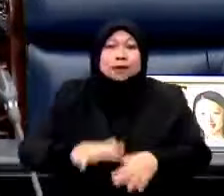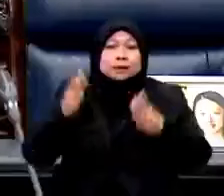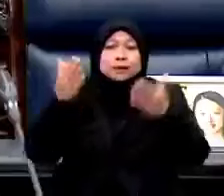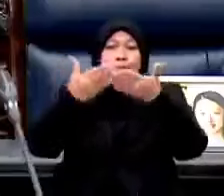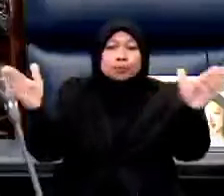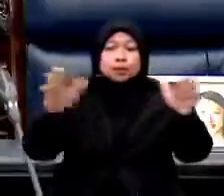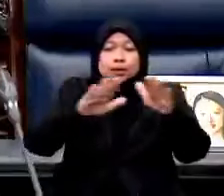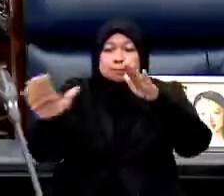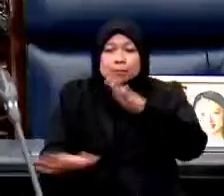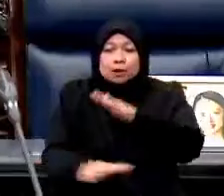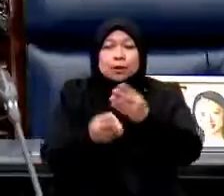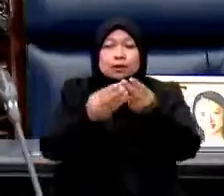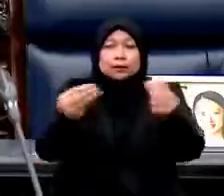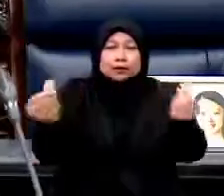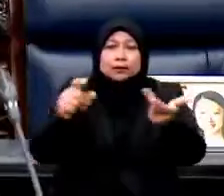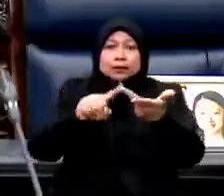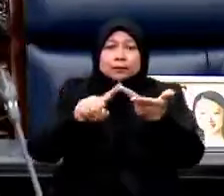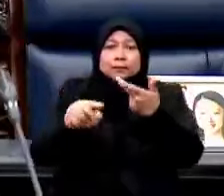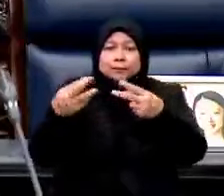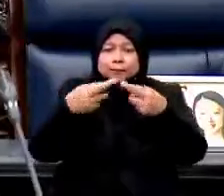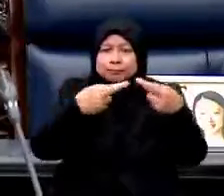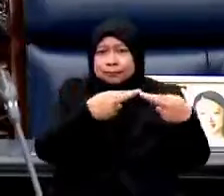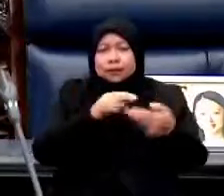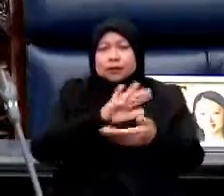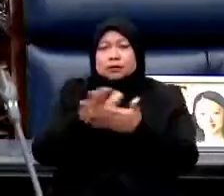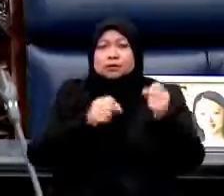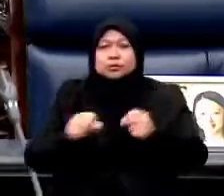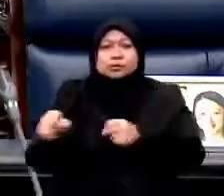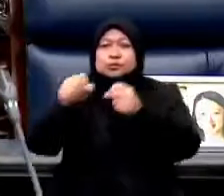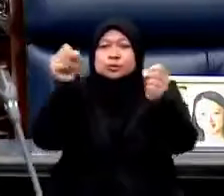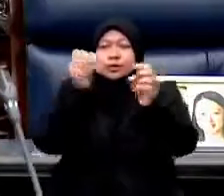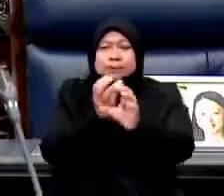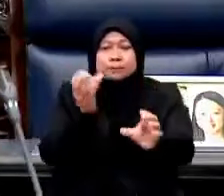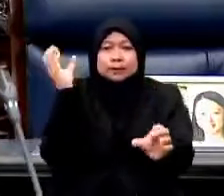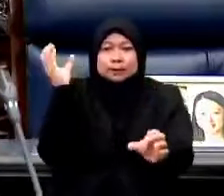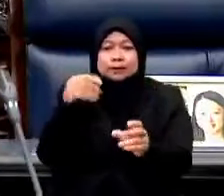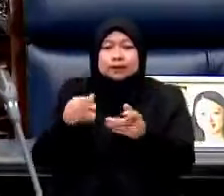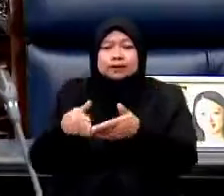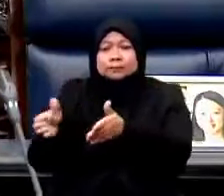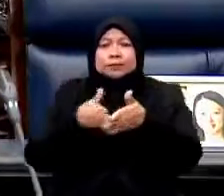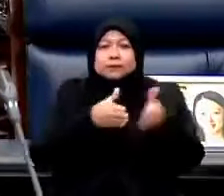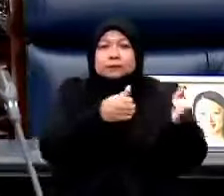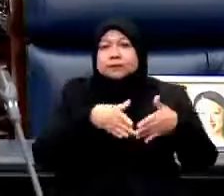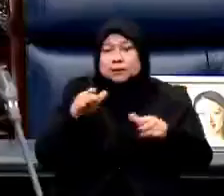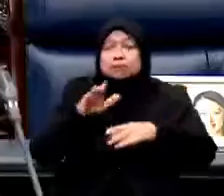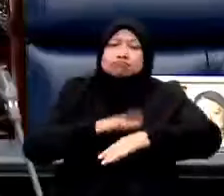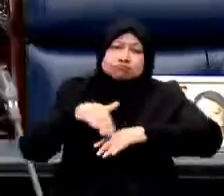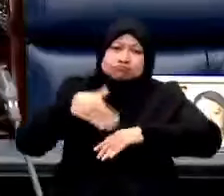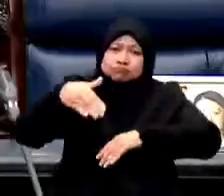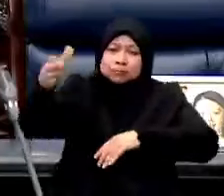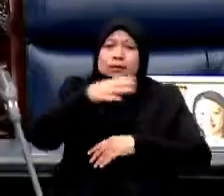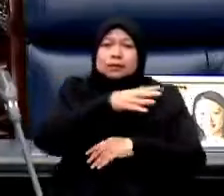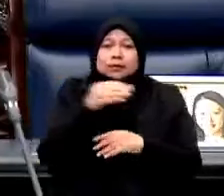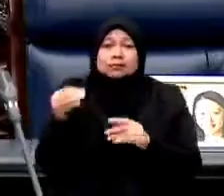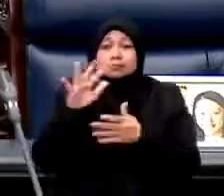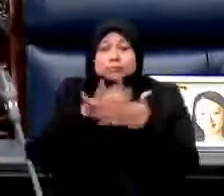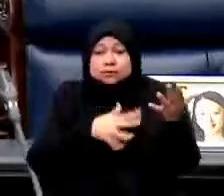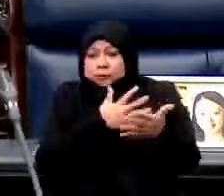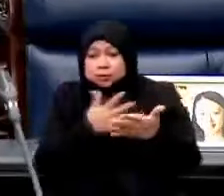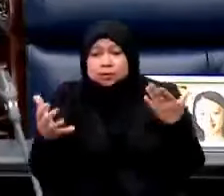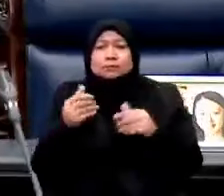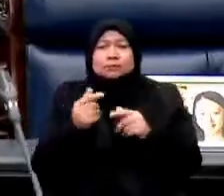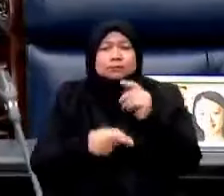takungan bawah tanah penyerenggaan Sungai Parit induk dan longkang di tepi jalan dari masa ke semasa dan berkala